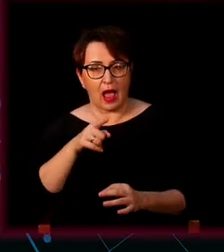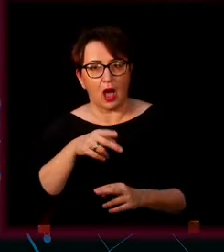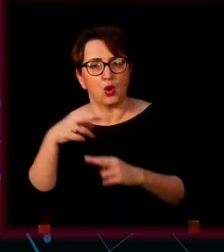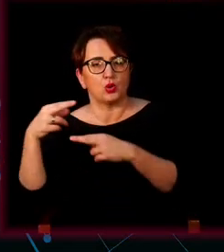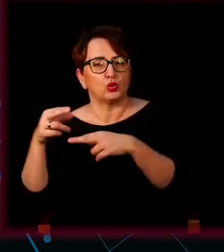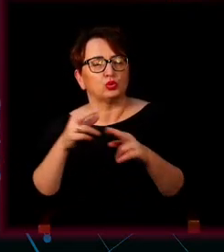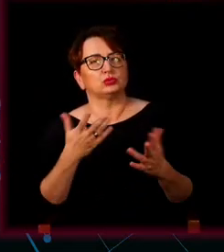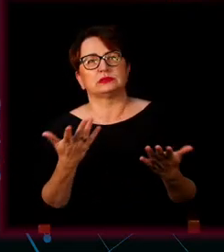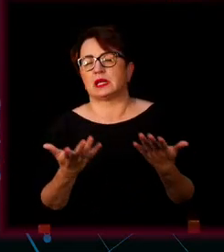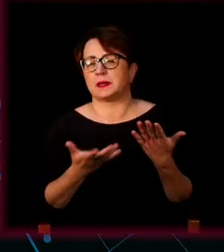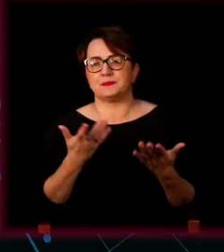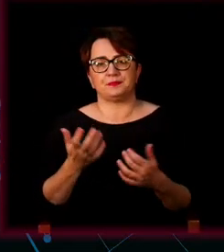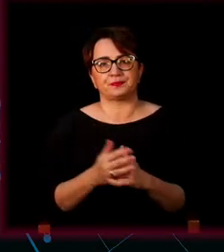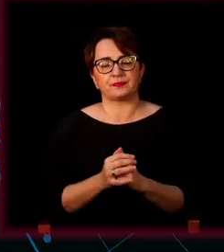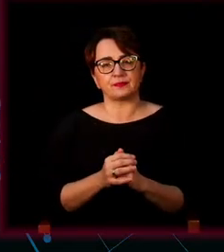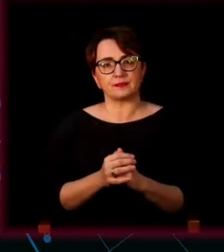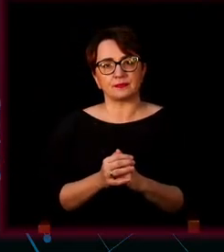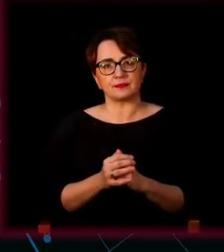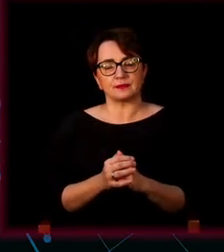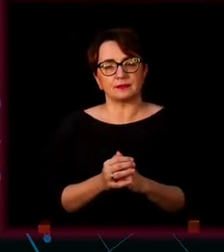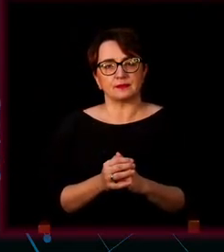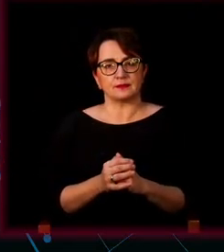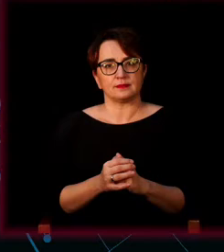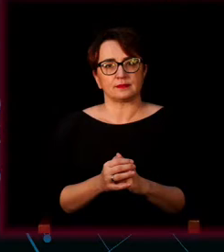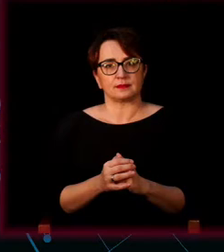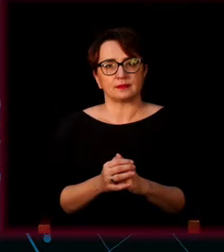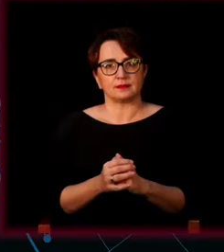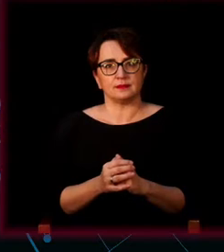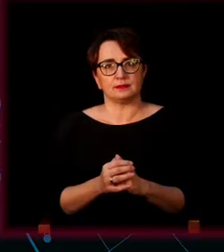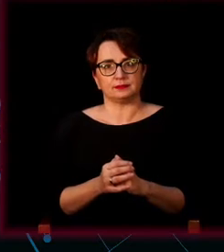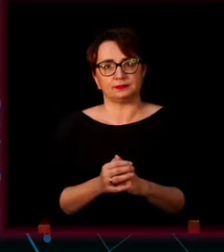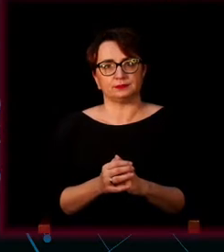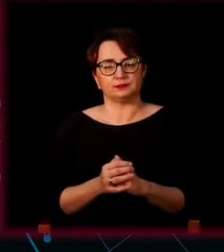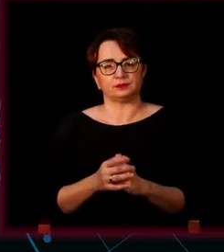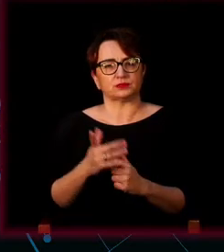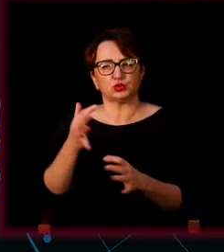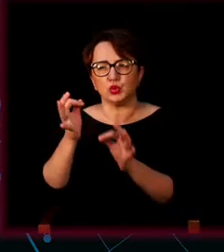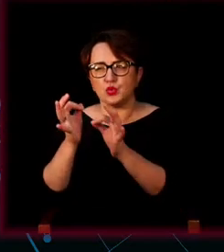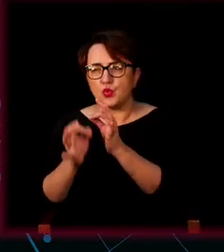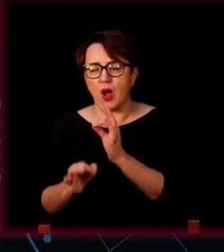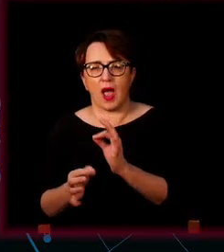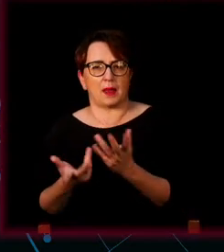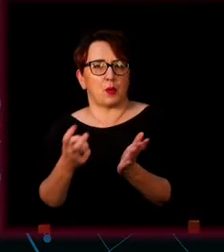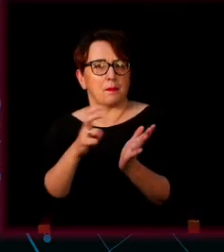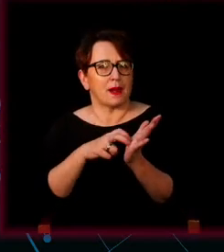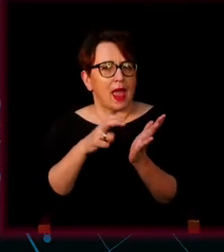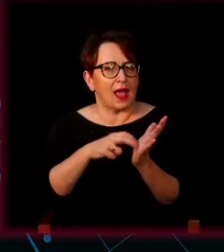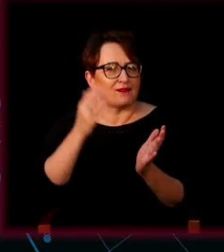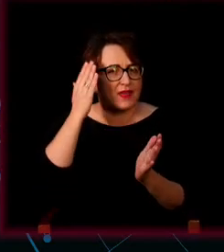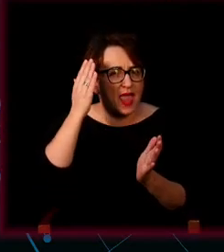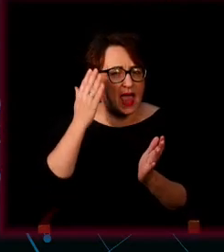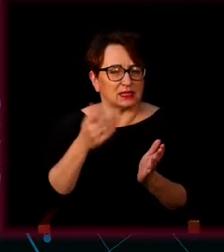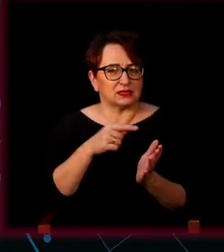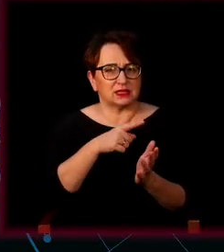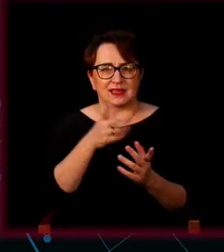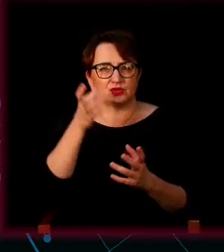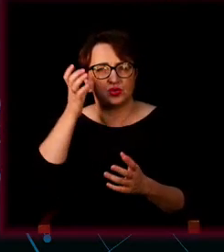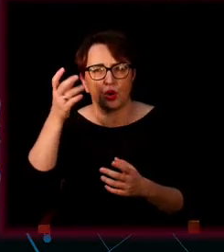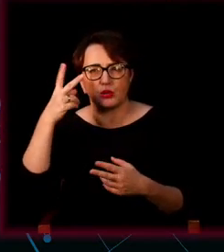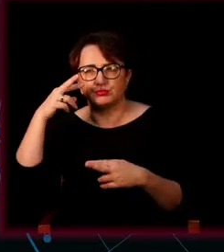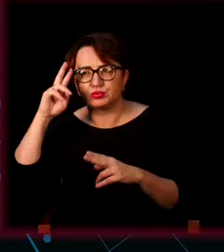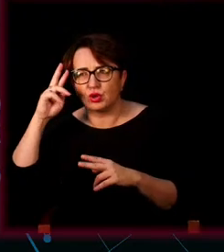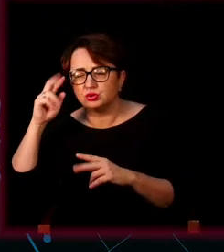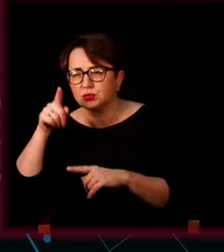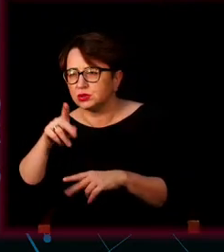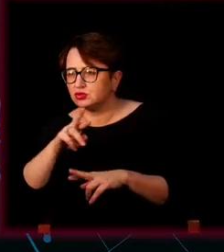różne właśnie, te różne takie nieścisłości albo właśnie braki w jego wiedzy albo niezdolność do